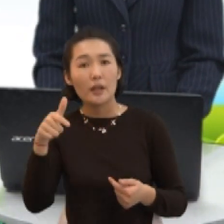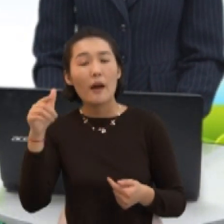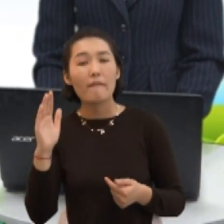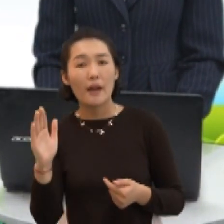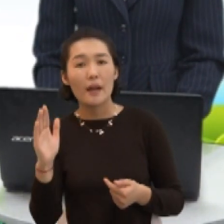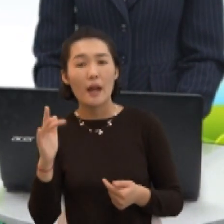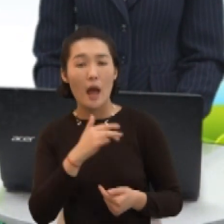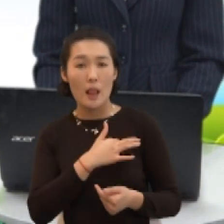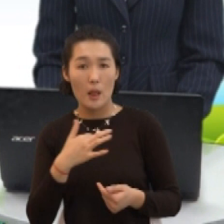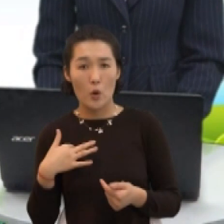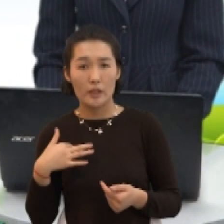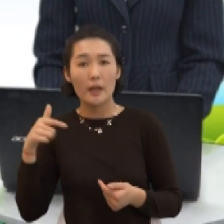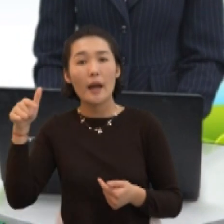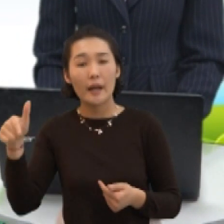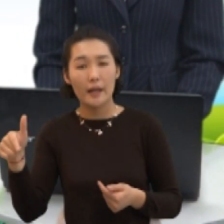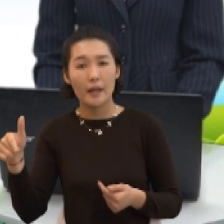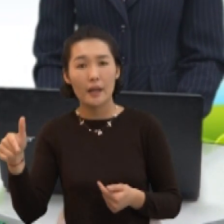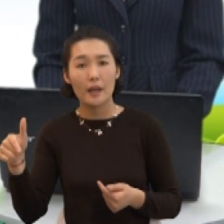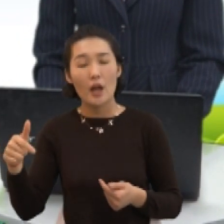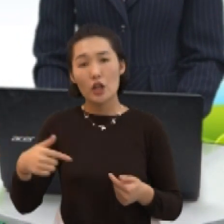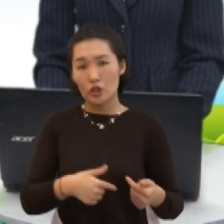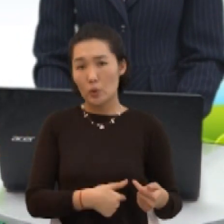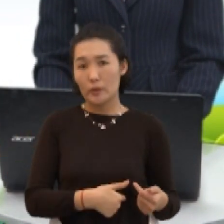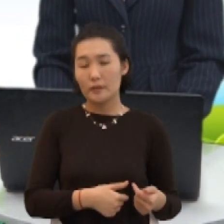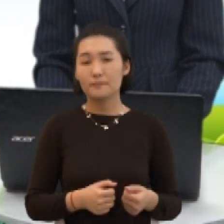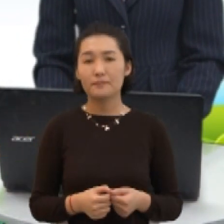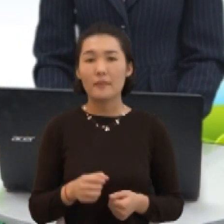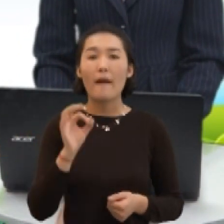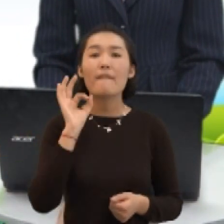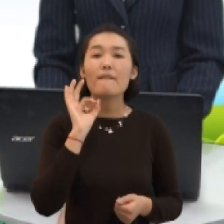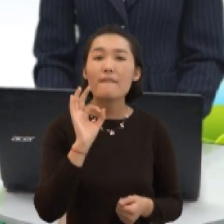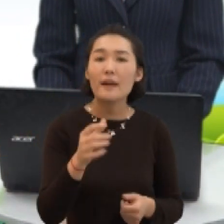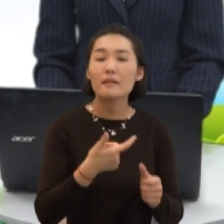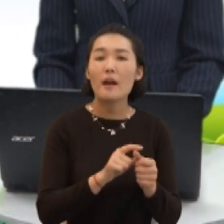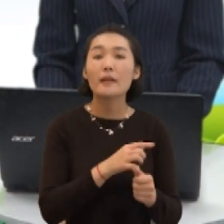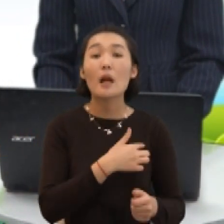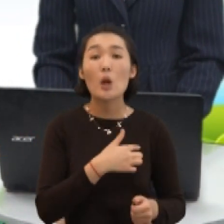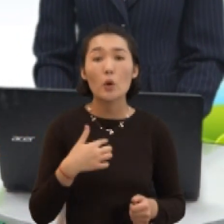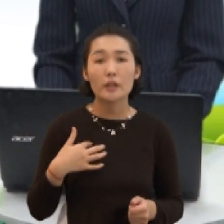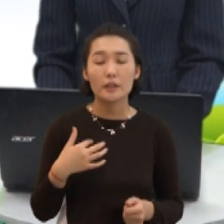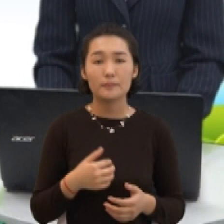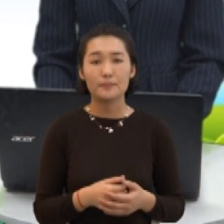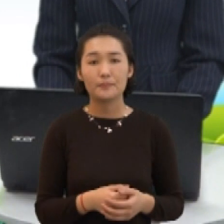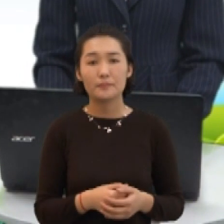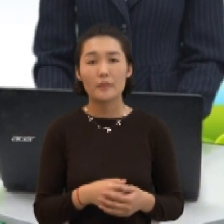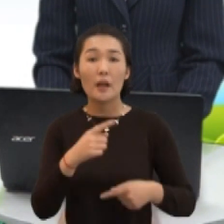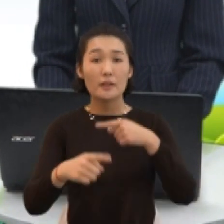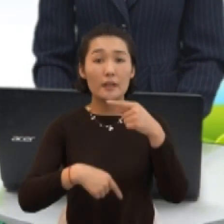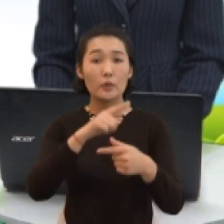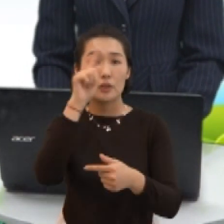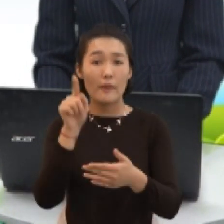Легкие. Г. Желудок. Верно, это легкие. Следующий